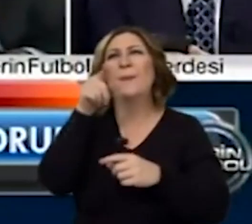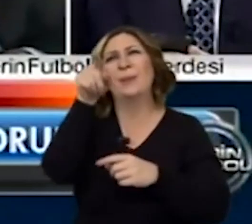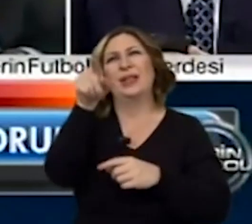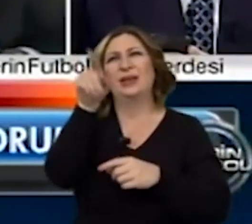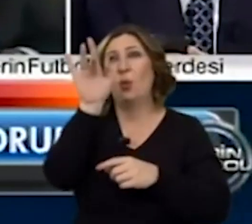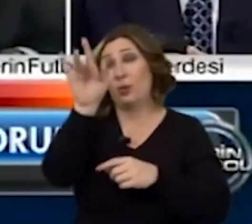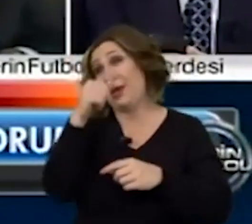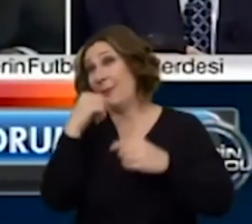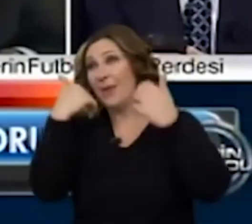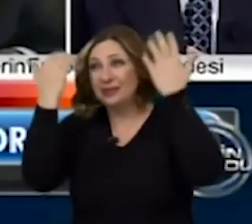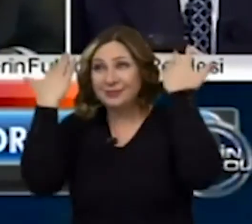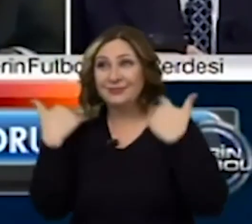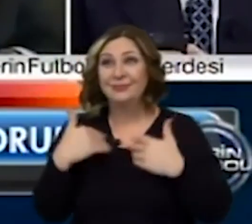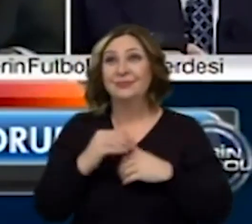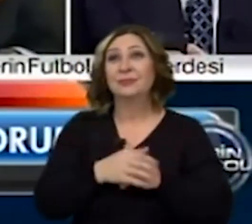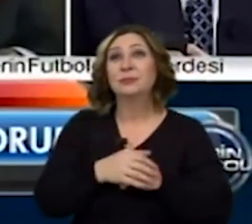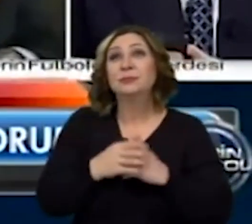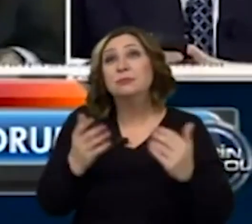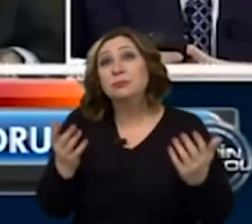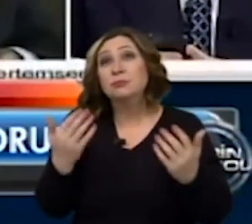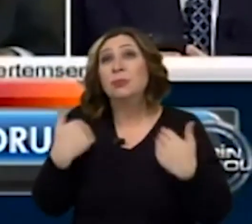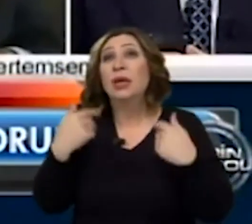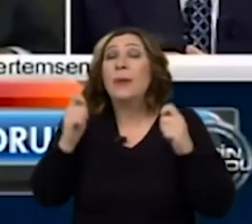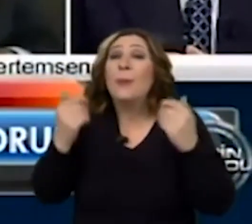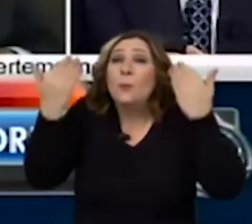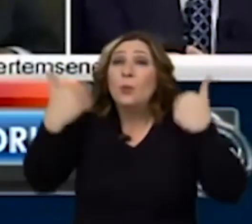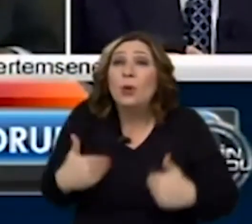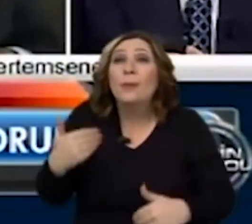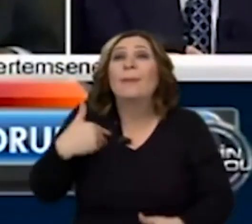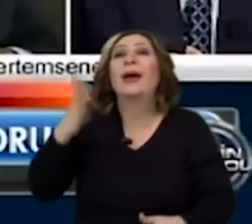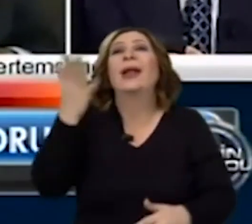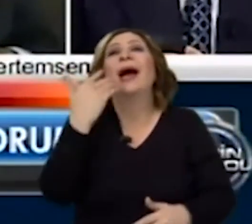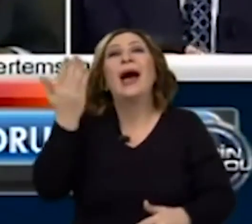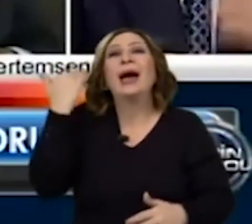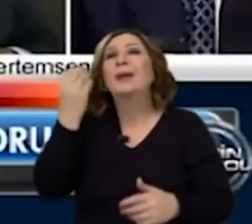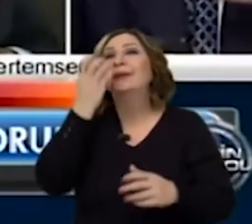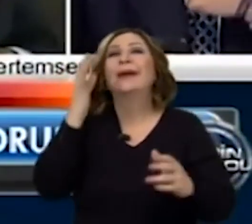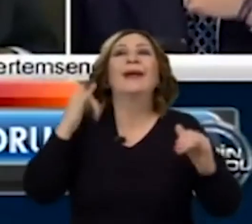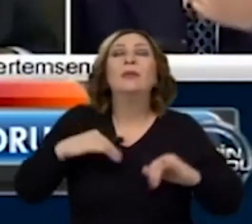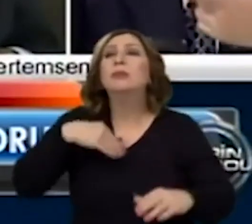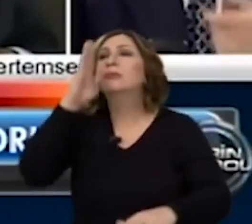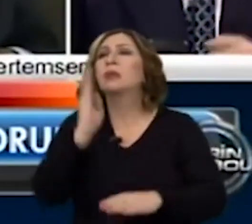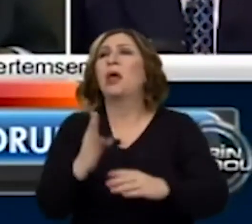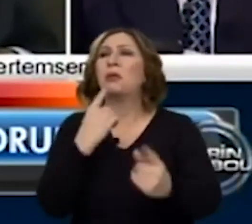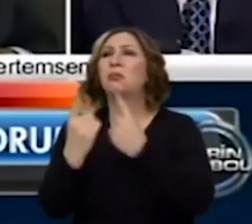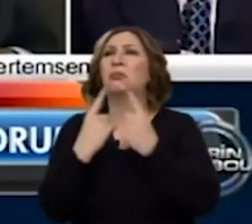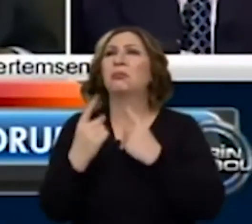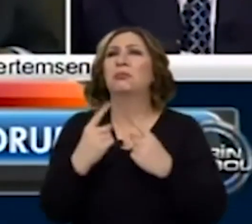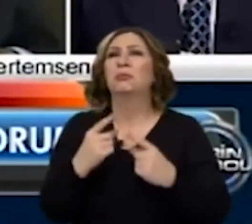utanmalıdır. Bravo hocam. Benim yapım bu. Ben öyle hiç böyle arka bahçelikten de ben yekter. Katılıyorsun yani.